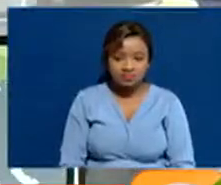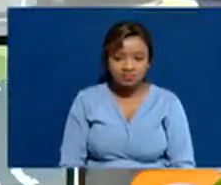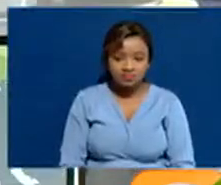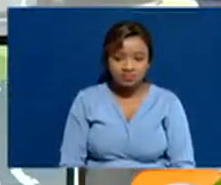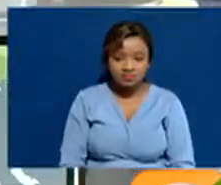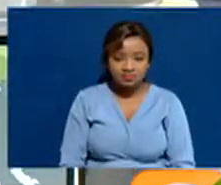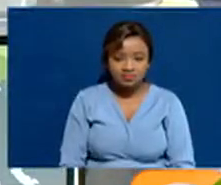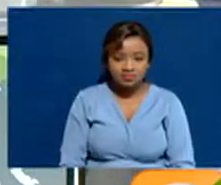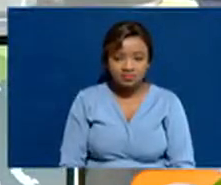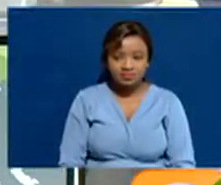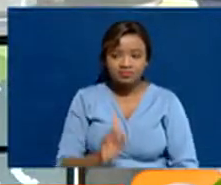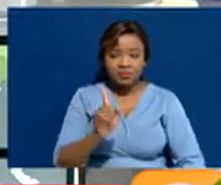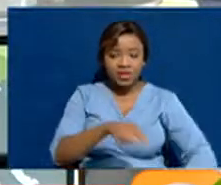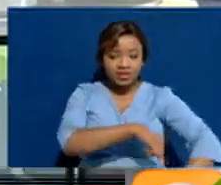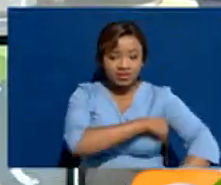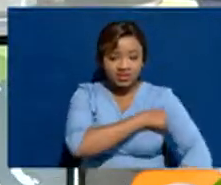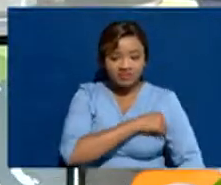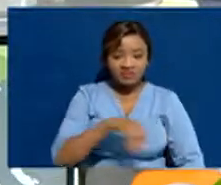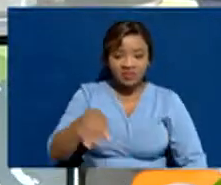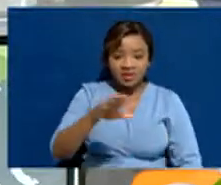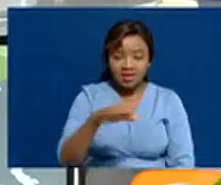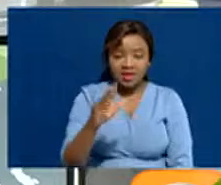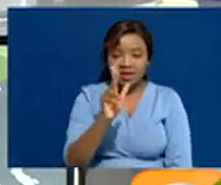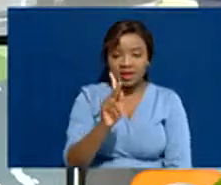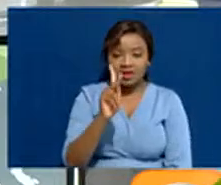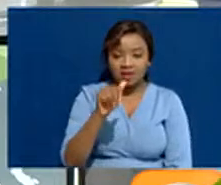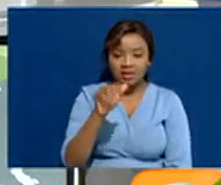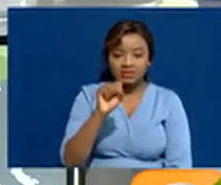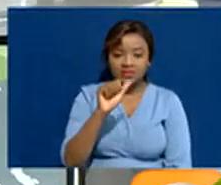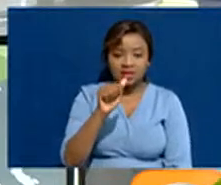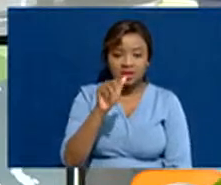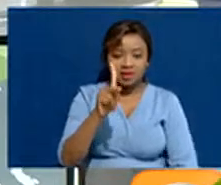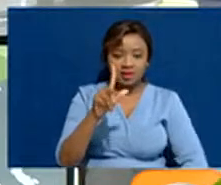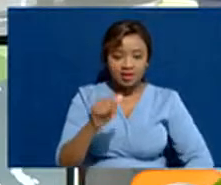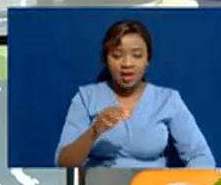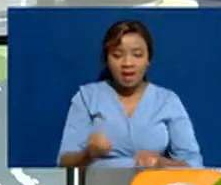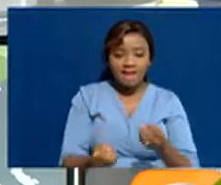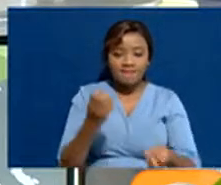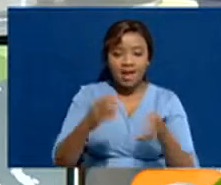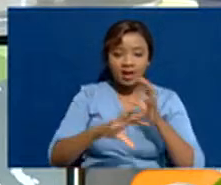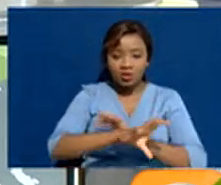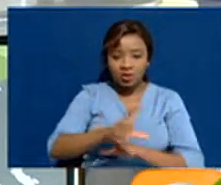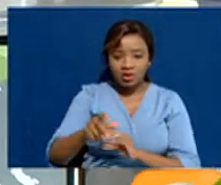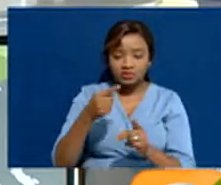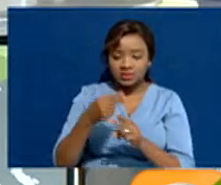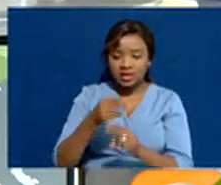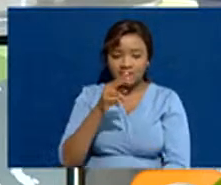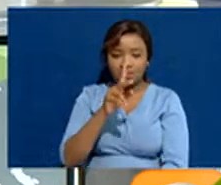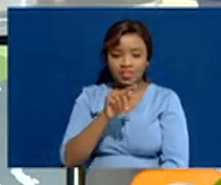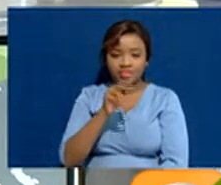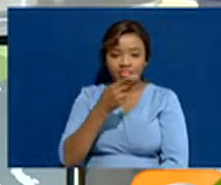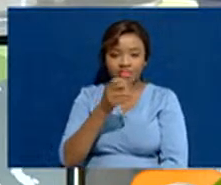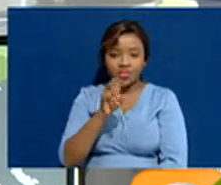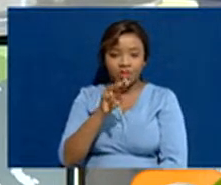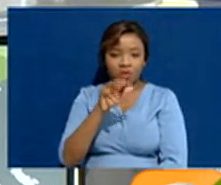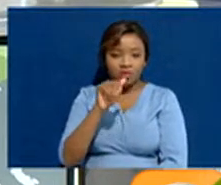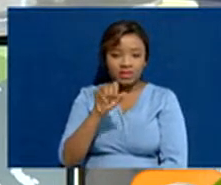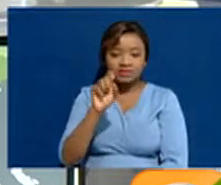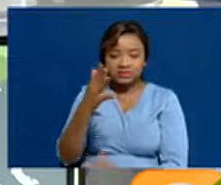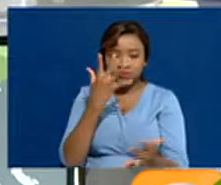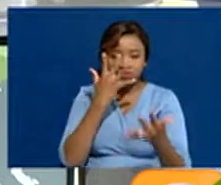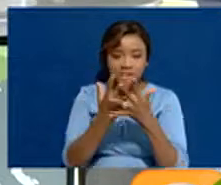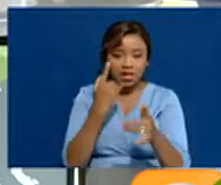Hayo yakijiri, chifu wa kata ndogo ya Kasaka katika kaunti ya Baringo Thomas Chesana amehukumiwa kifungo cha miaka